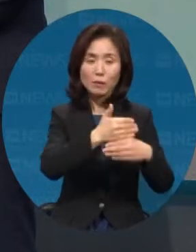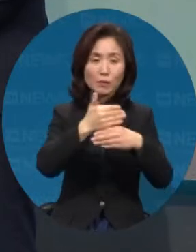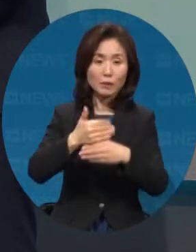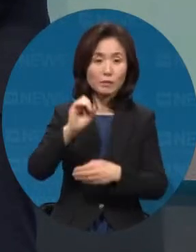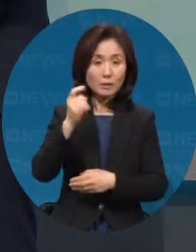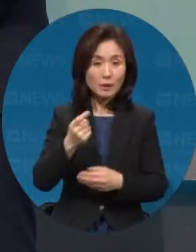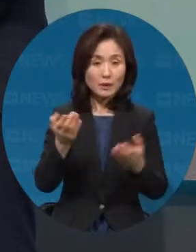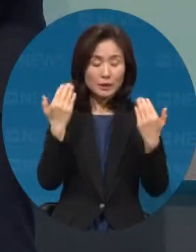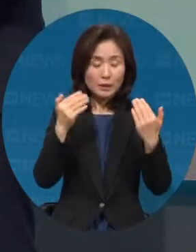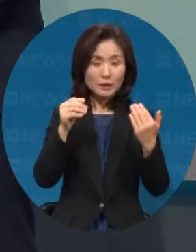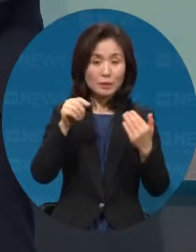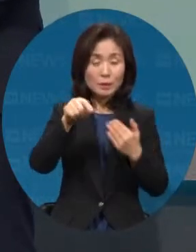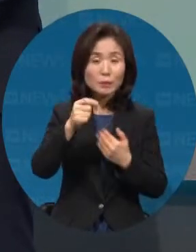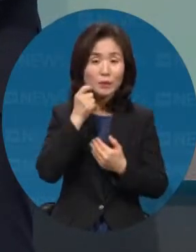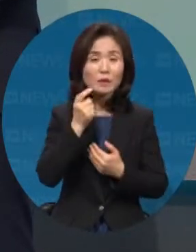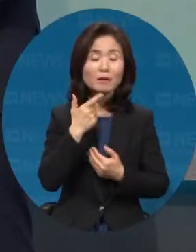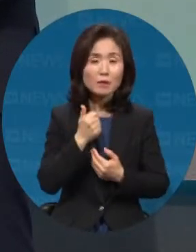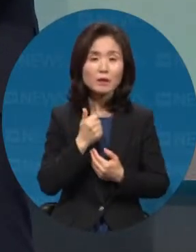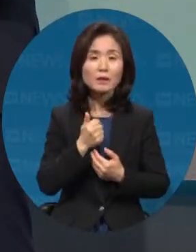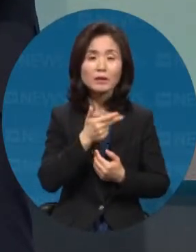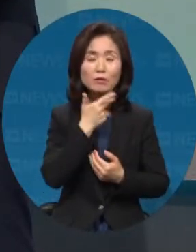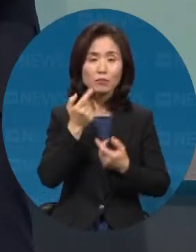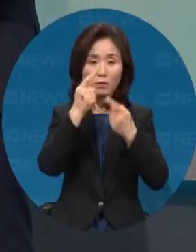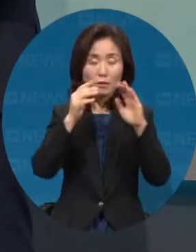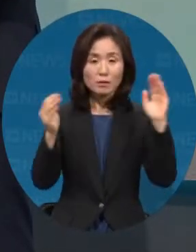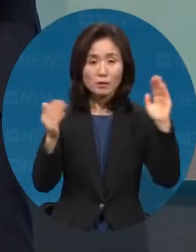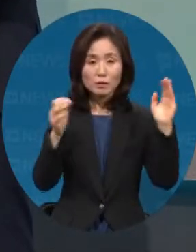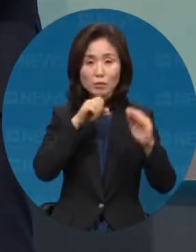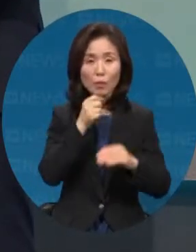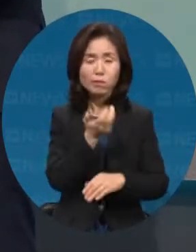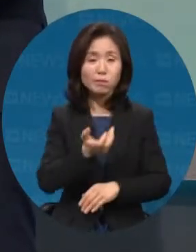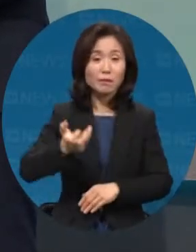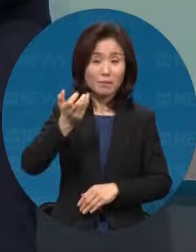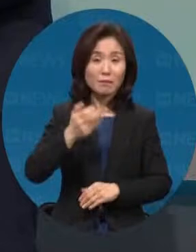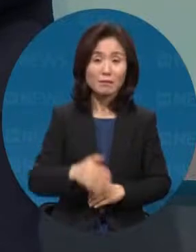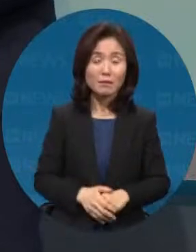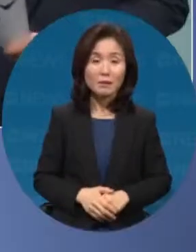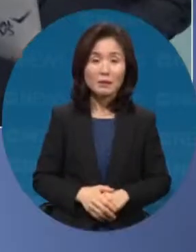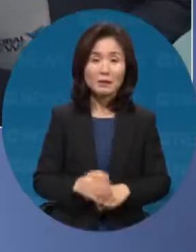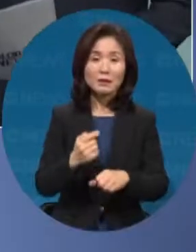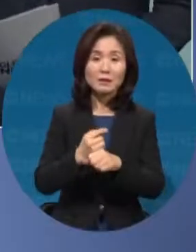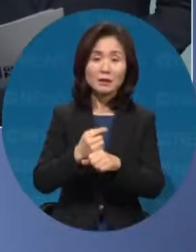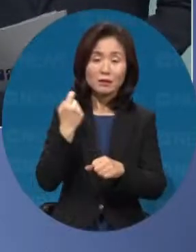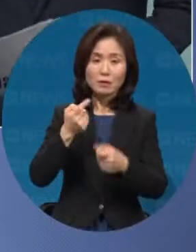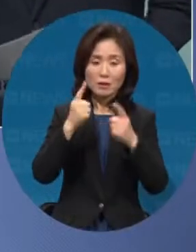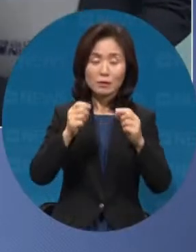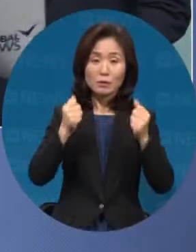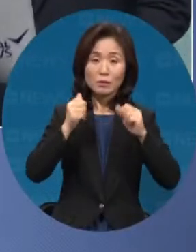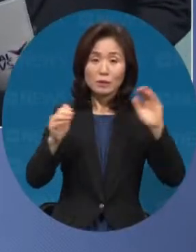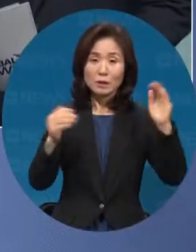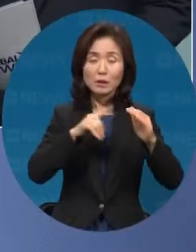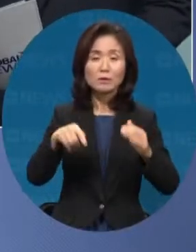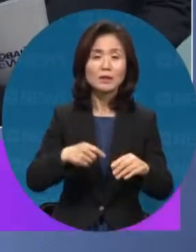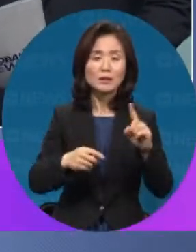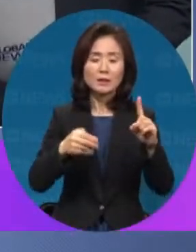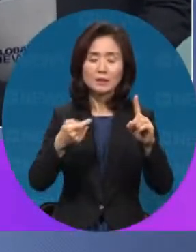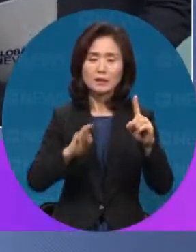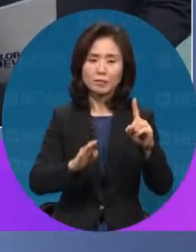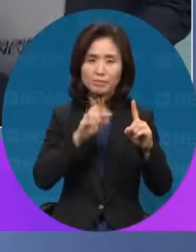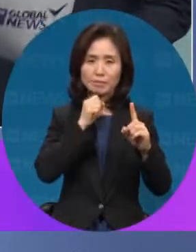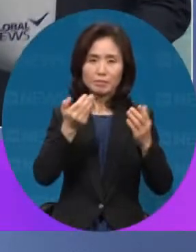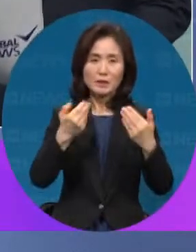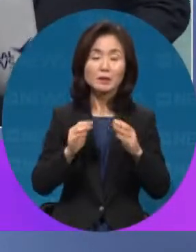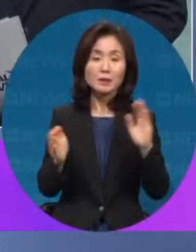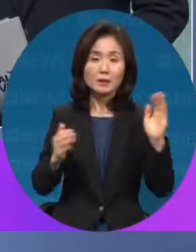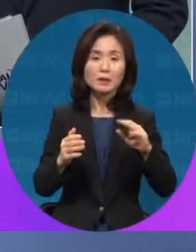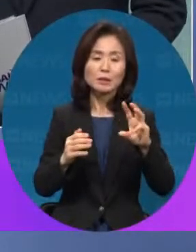밖에 나가지 못했던 영국 때 학생들의 성적은 실제로 올랐습니다 4 지난해 대학 졸업생 가운데 1등급 성적을 받은 학생